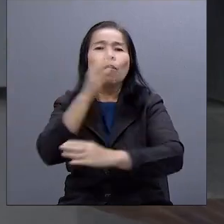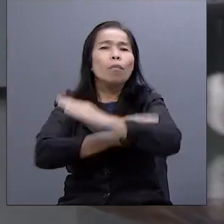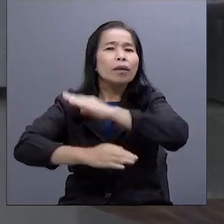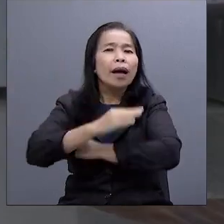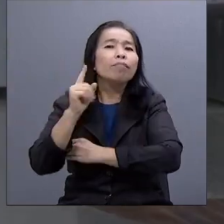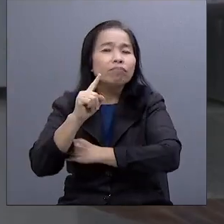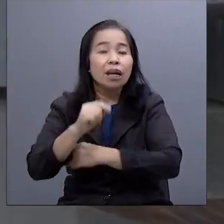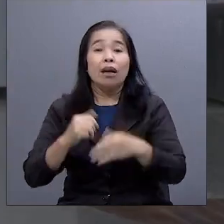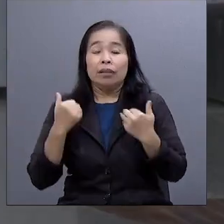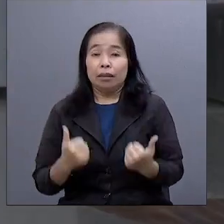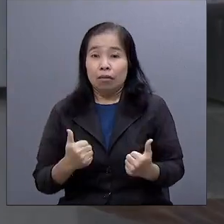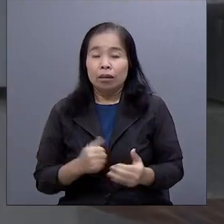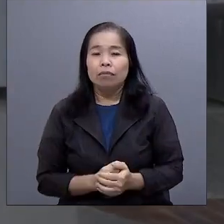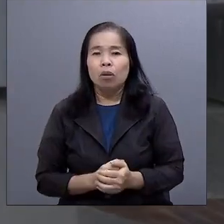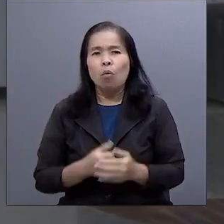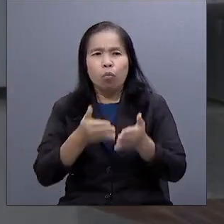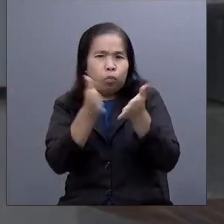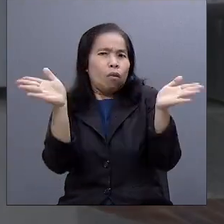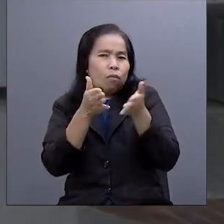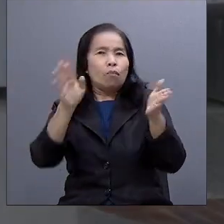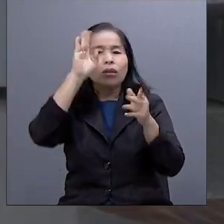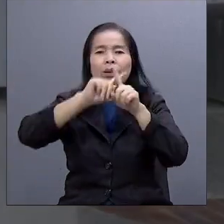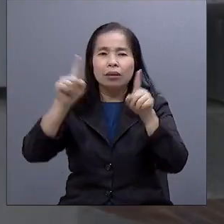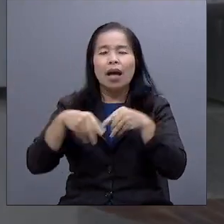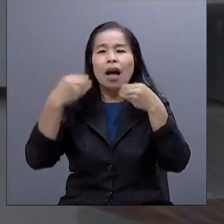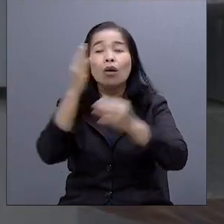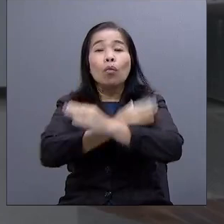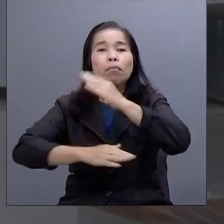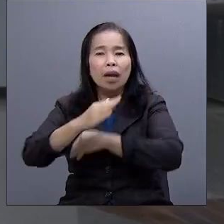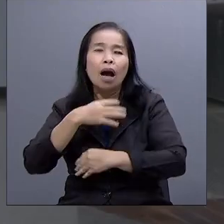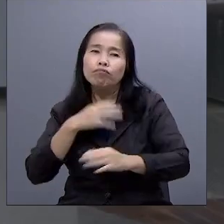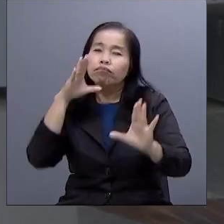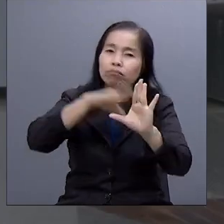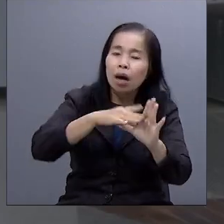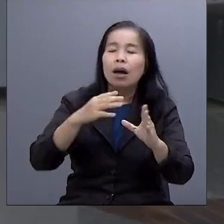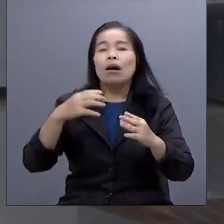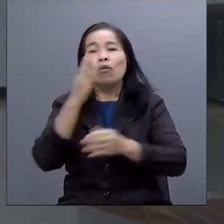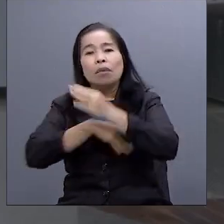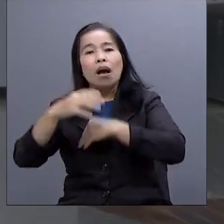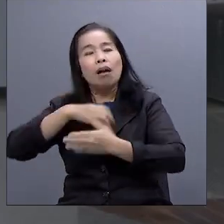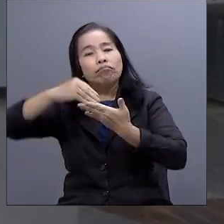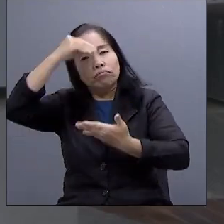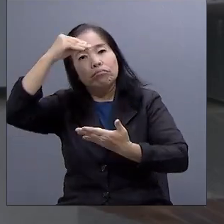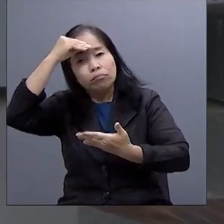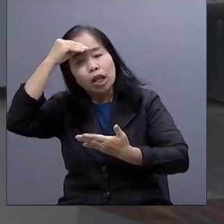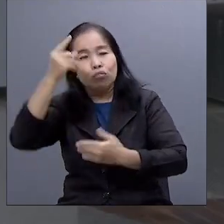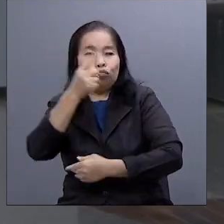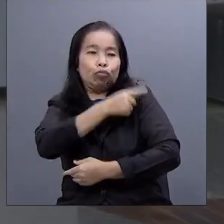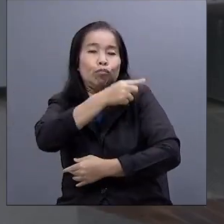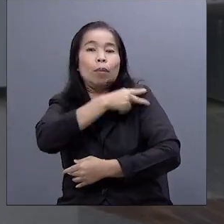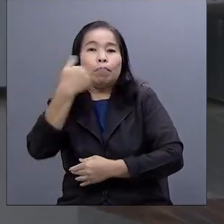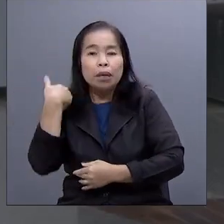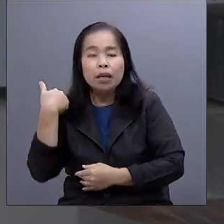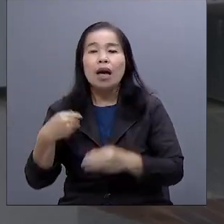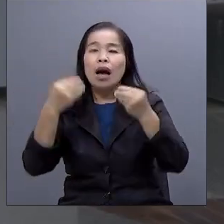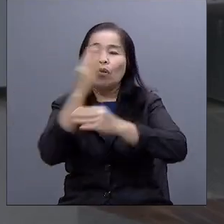เราจะเหนวปัจจบัมีการเบิดกว้างมากขึ้นทำให้คนพิการสามารถเข้าถึการศึษาได้มากขึ้นมีพ้นที่ให้พวกเขาได้แดงส